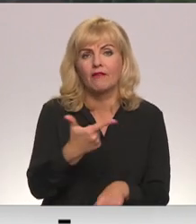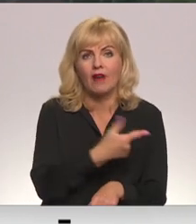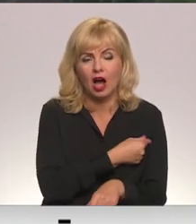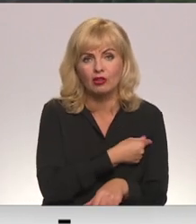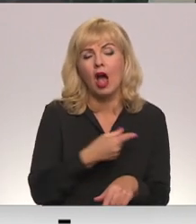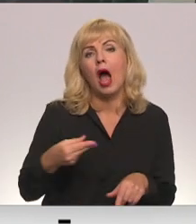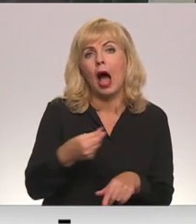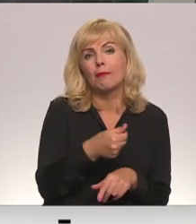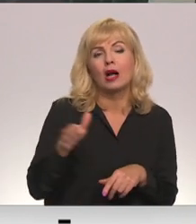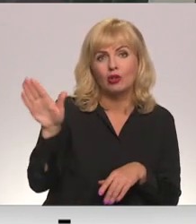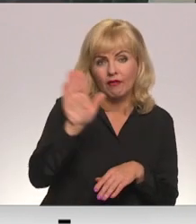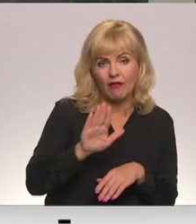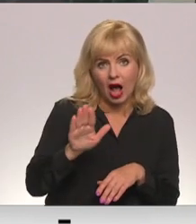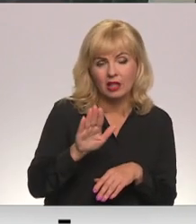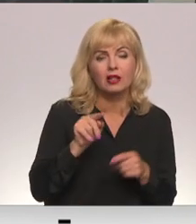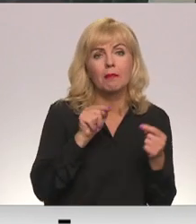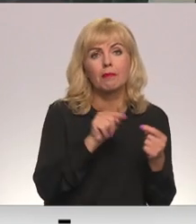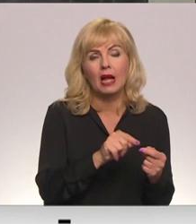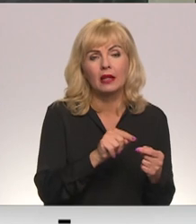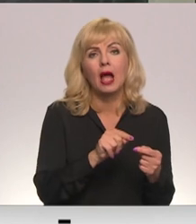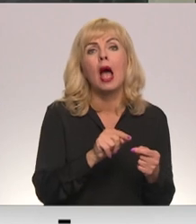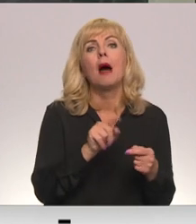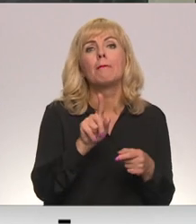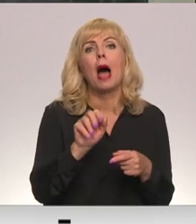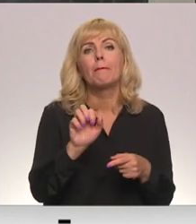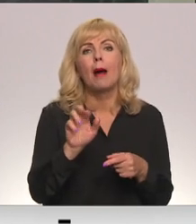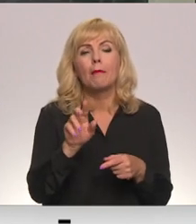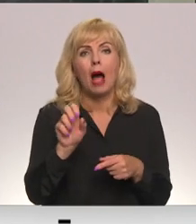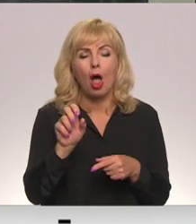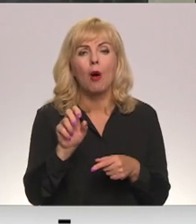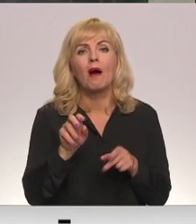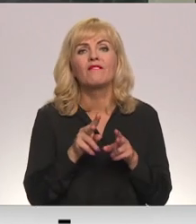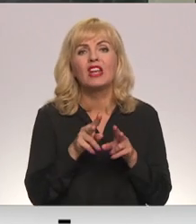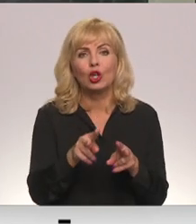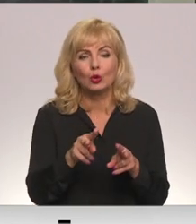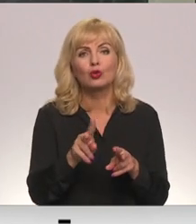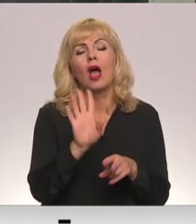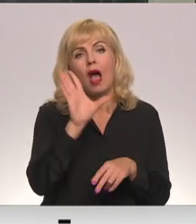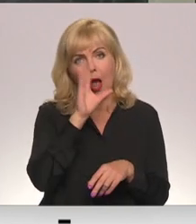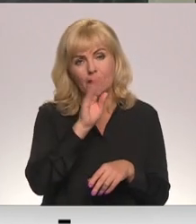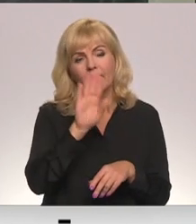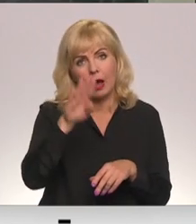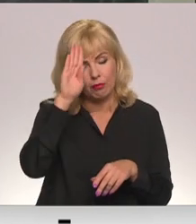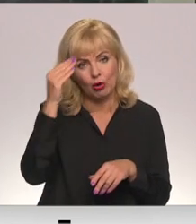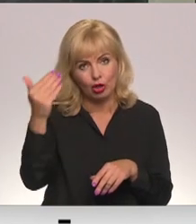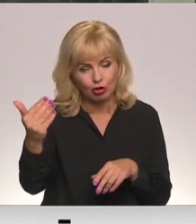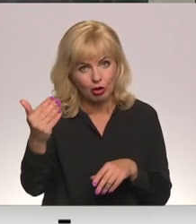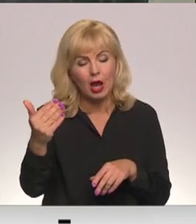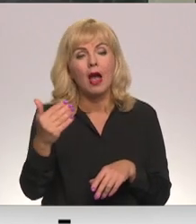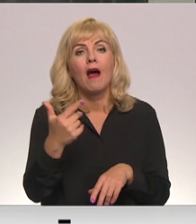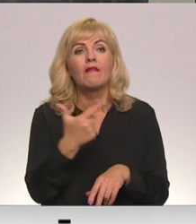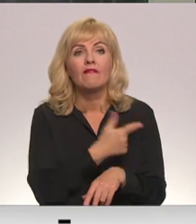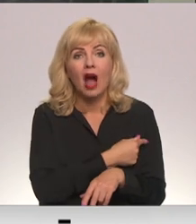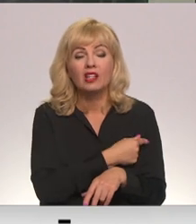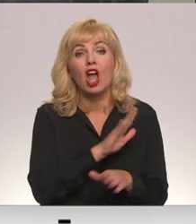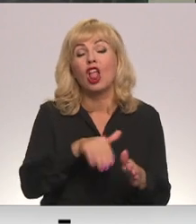CPV vakcīna jeb vakcīna pret papilomas vīrusu pieejama arī zēniem. Līdz šim 10 gadus par valsts naudu vakcinēja tikai